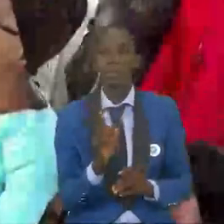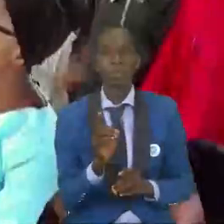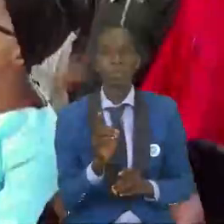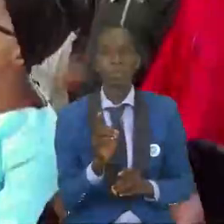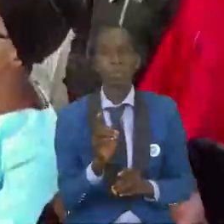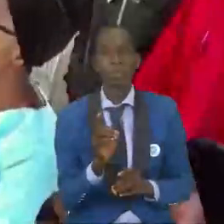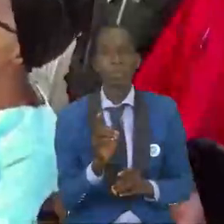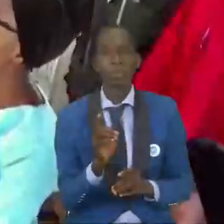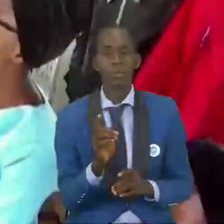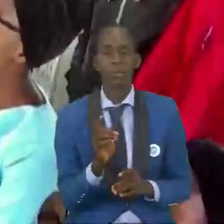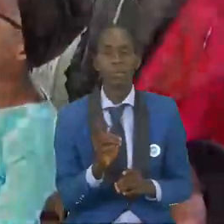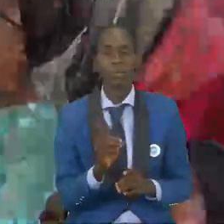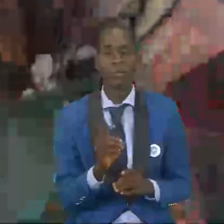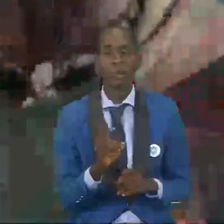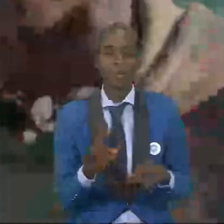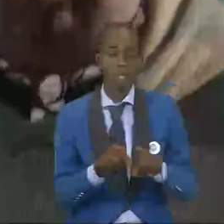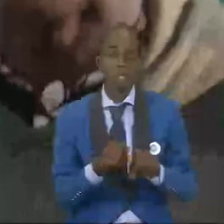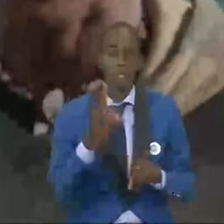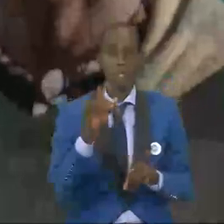comme Daniel, convertis,